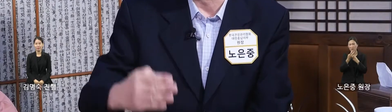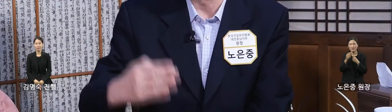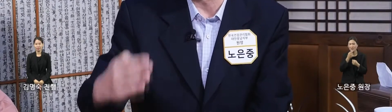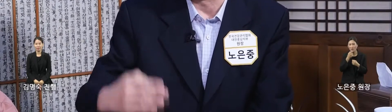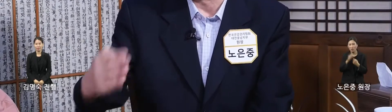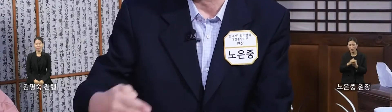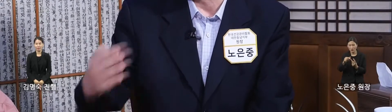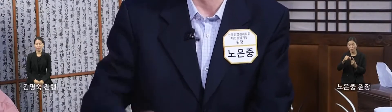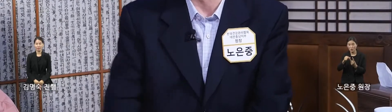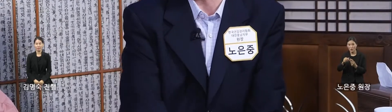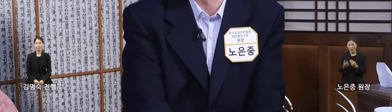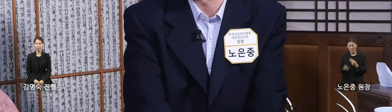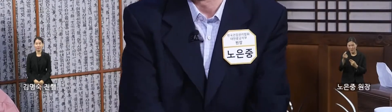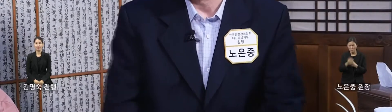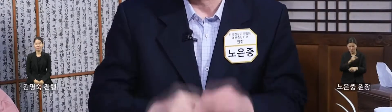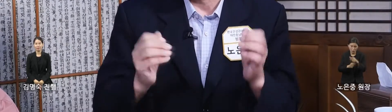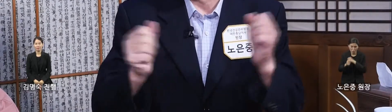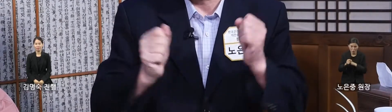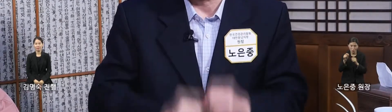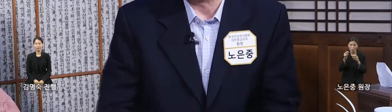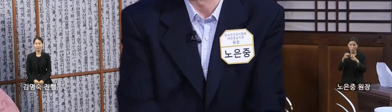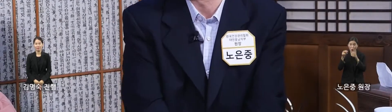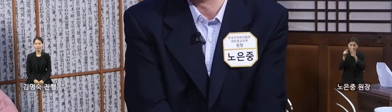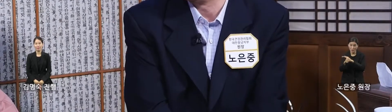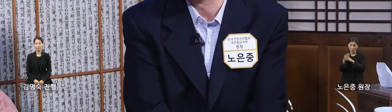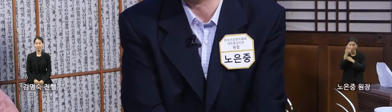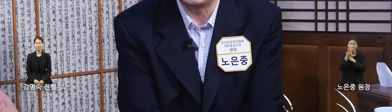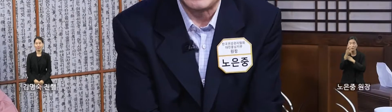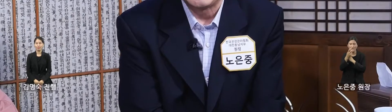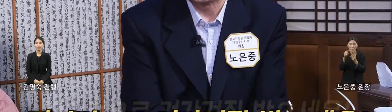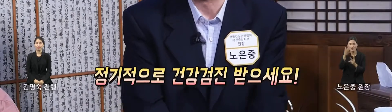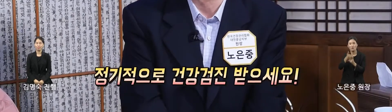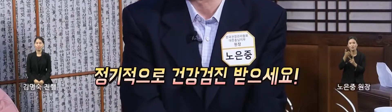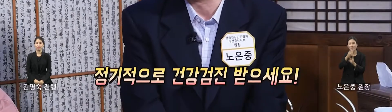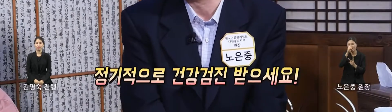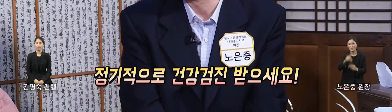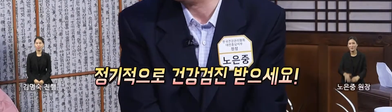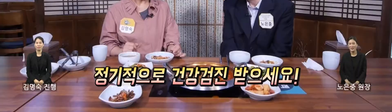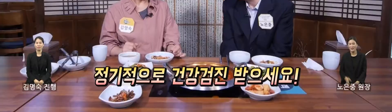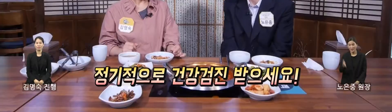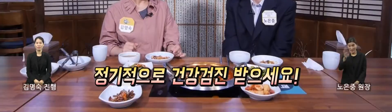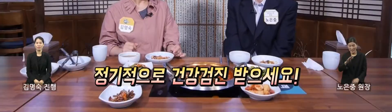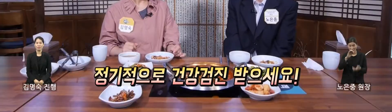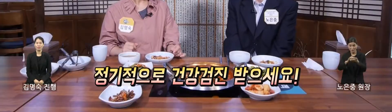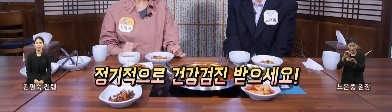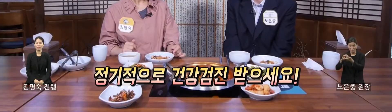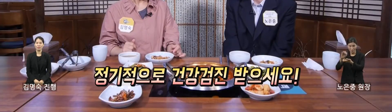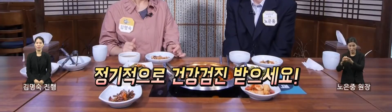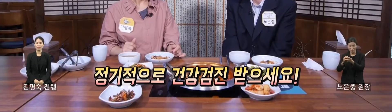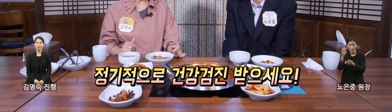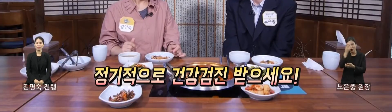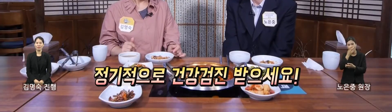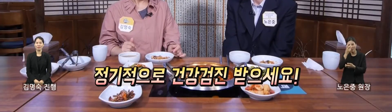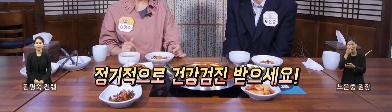발견하시려고 정말 더 적극적으로 하시는 분, 그렇게 극대 양극적인 그런데 이제 정기적으로 꾸준하게 같이